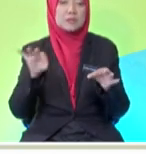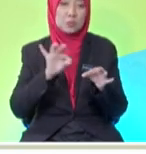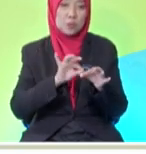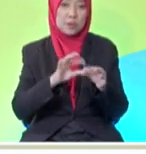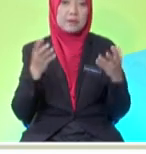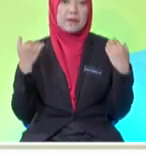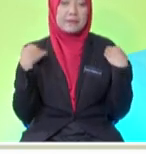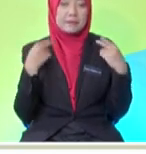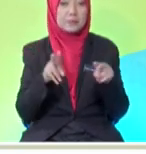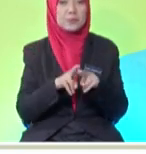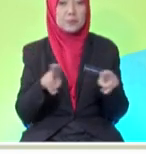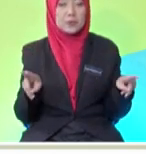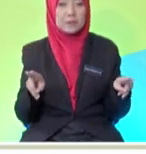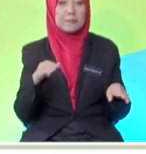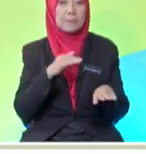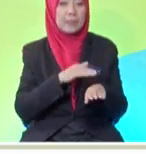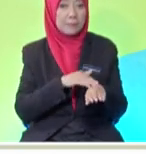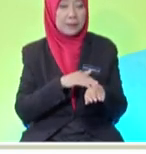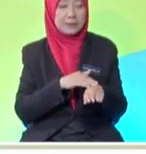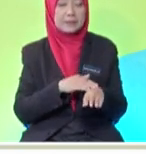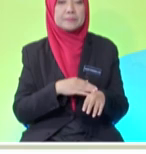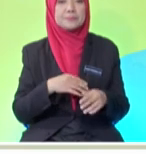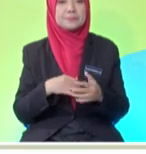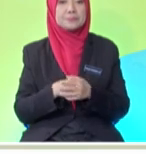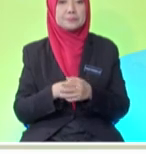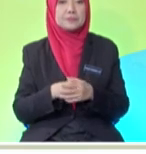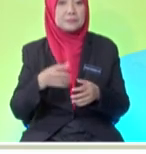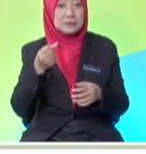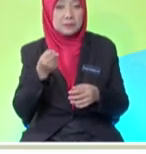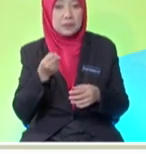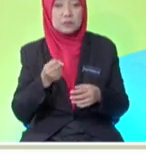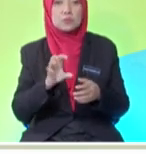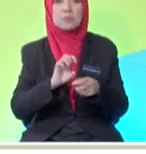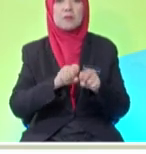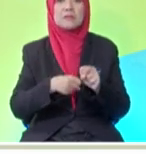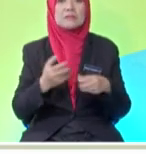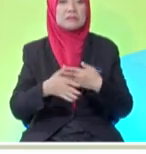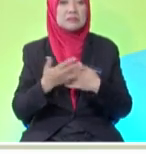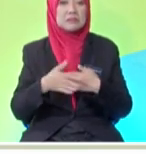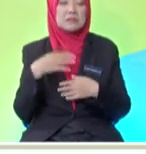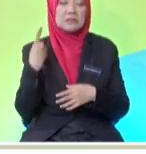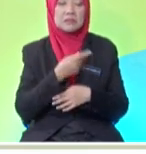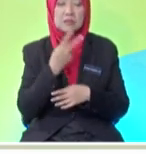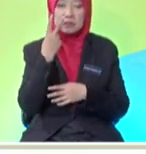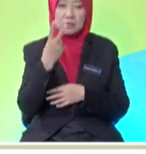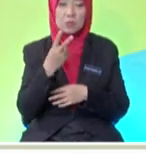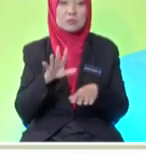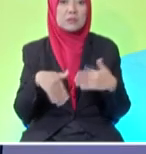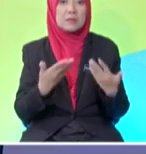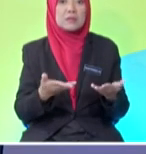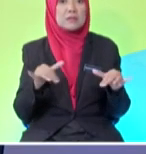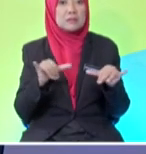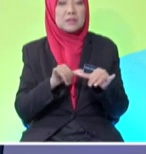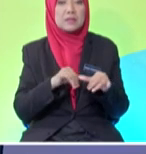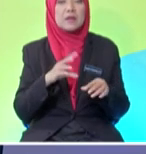ukuran pada batang pemegang supaya kita boleh Tentukan atau set kan berapa ukurannya kita tetapkan supaya daya